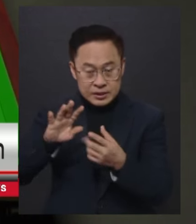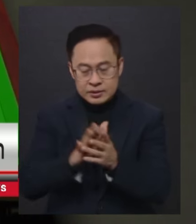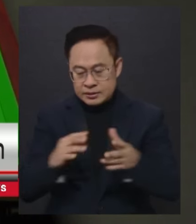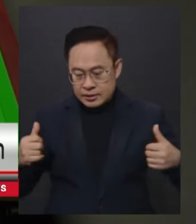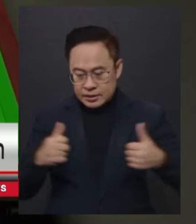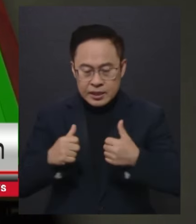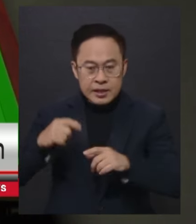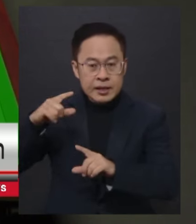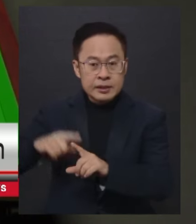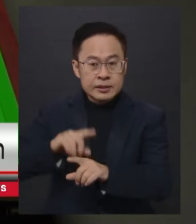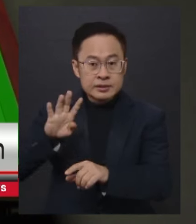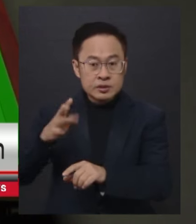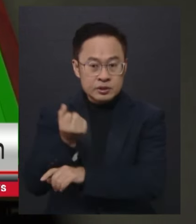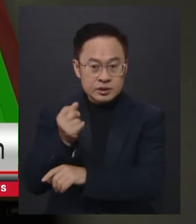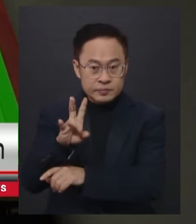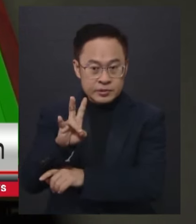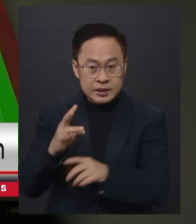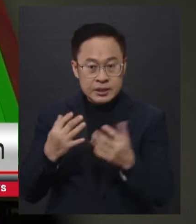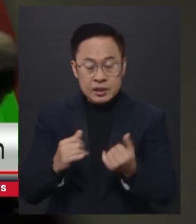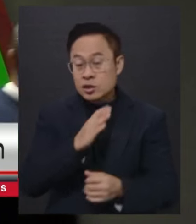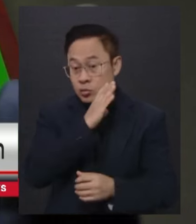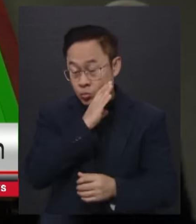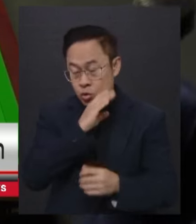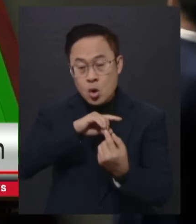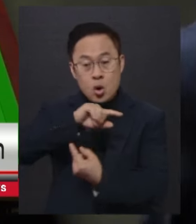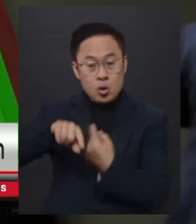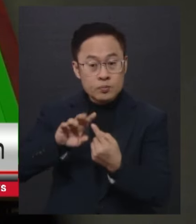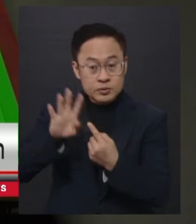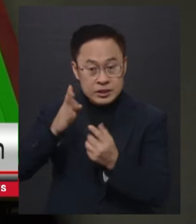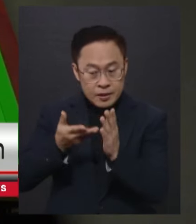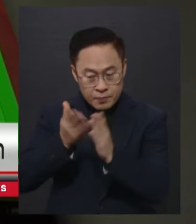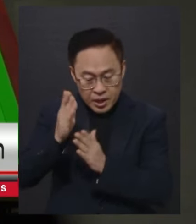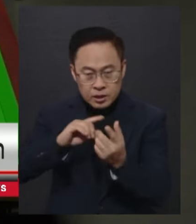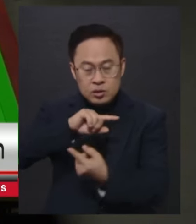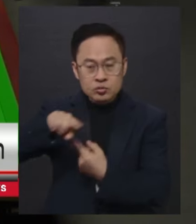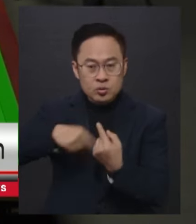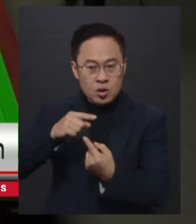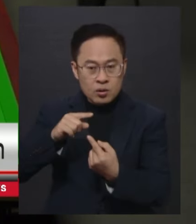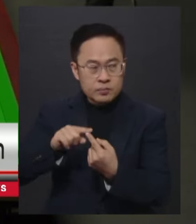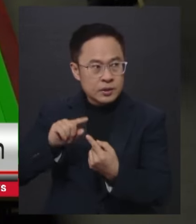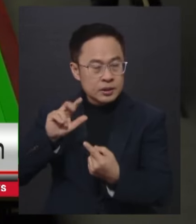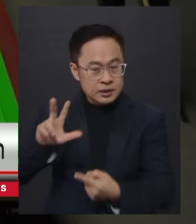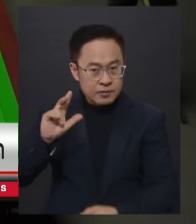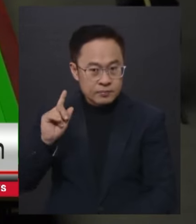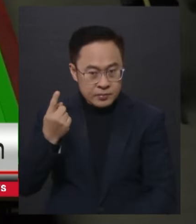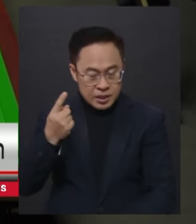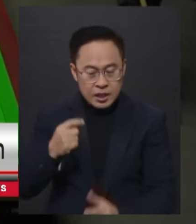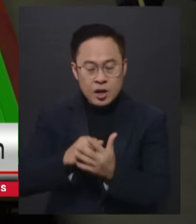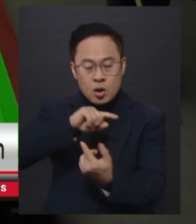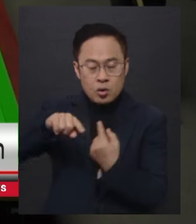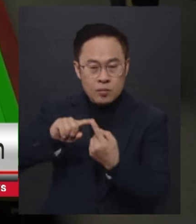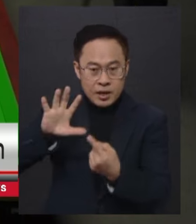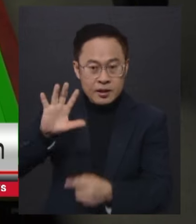าเกิดว่าหมูปากน้ำหรือว่านพพลของเราเนี่ยสามารถเอาชนะได้ก็จะผ่านเข้าสู่รอบเมนรอในศึกชิงแชมป์โลกแล้วก็จะไปแข่งขันกันที่